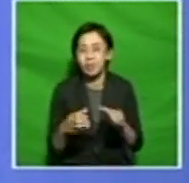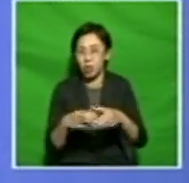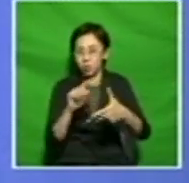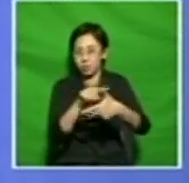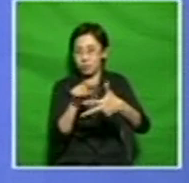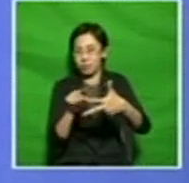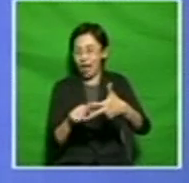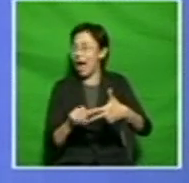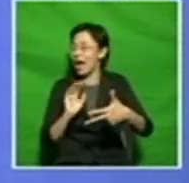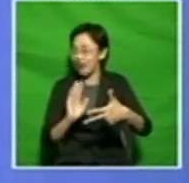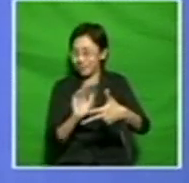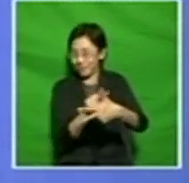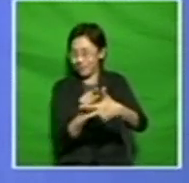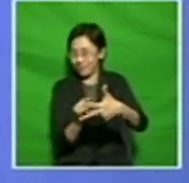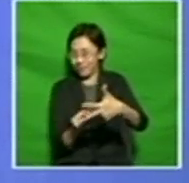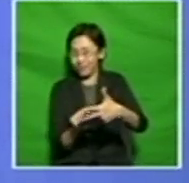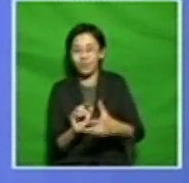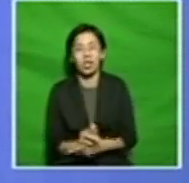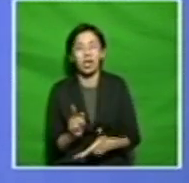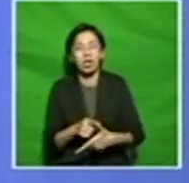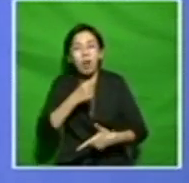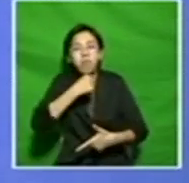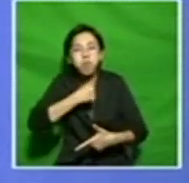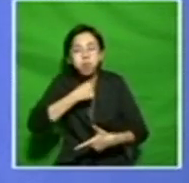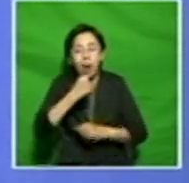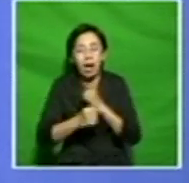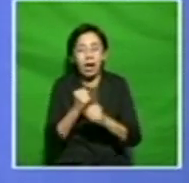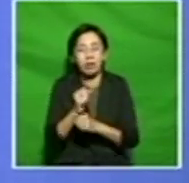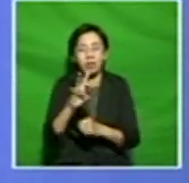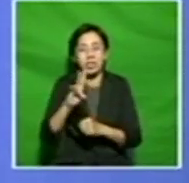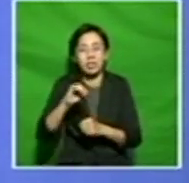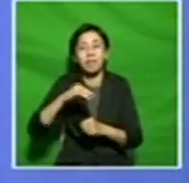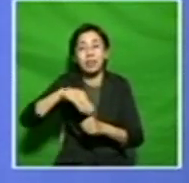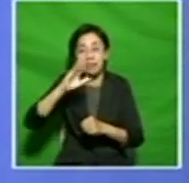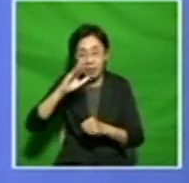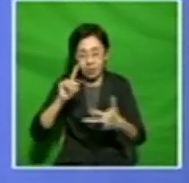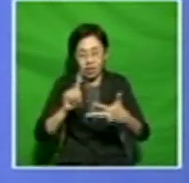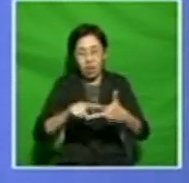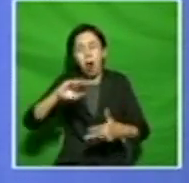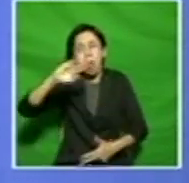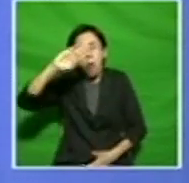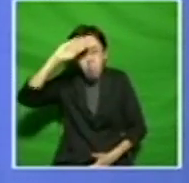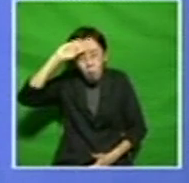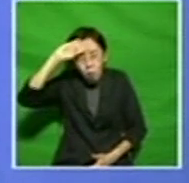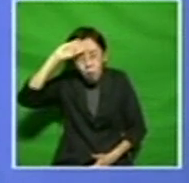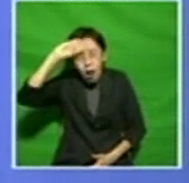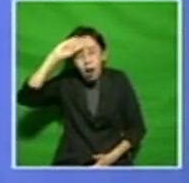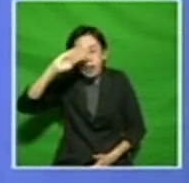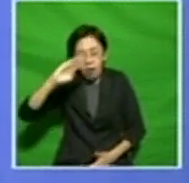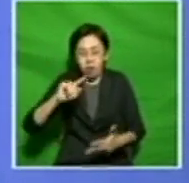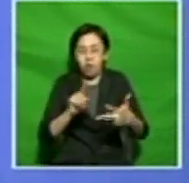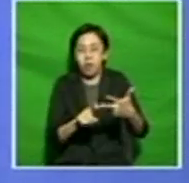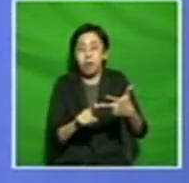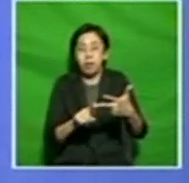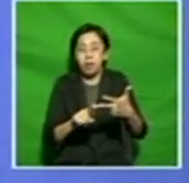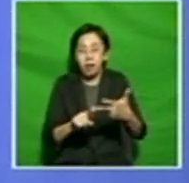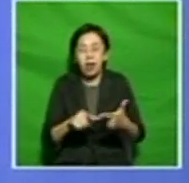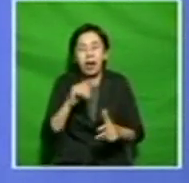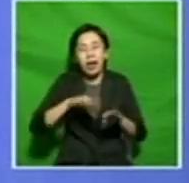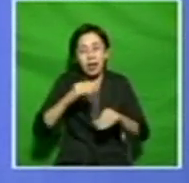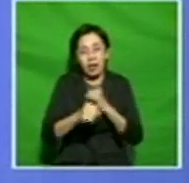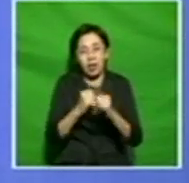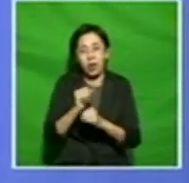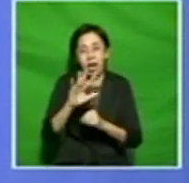ทผู้สูงอายุ70ปีขึ้นไปผู้ป่วยเป็นโรคบางชนิดเด็กอายุตั้งแต่5ขวบลงม